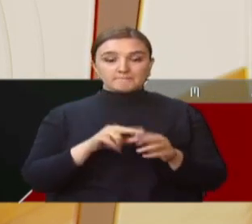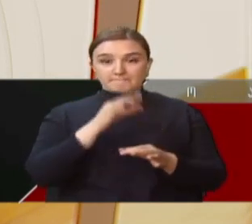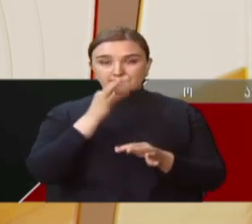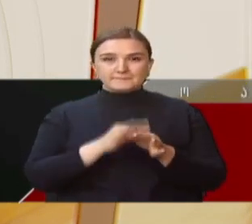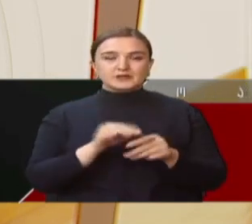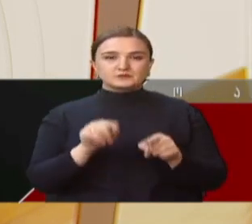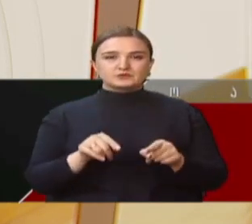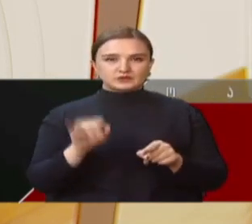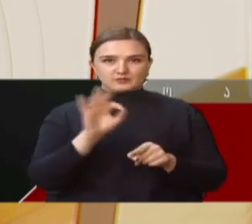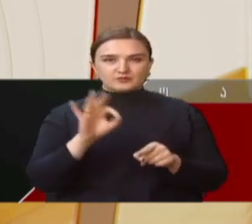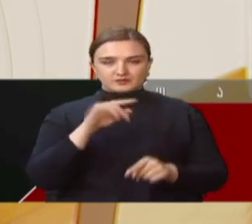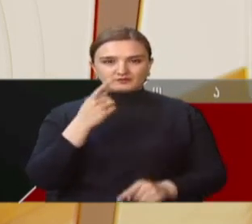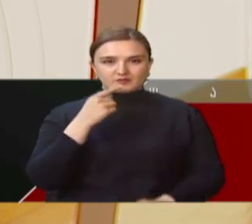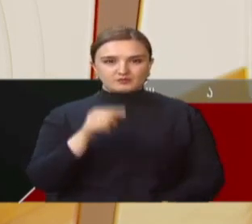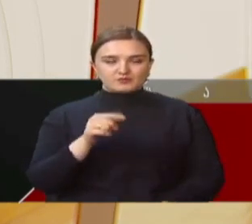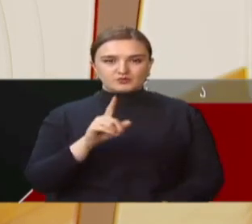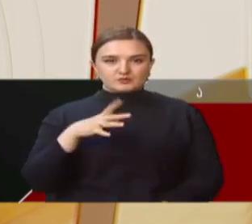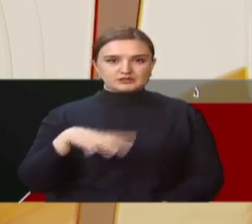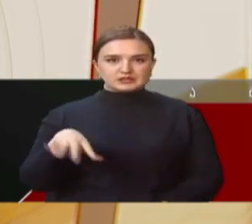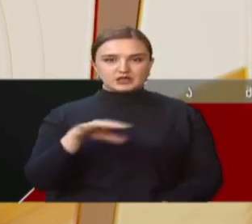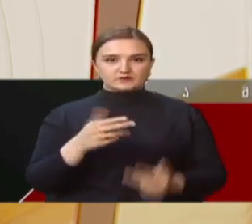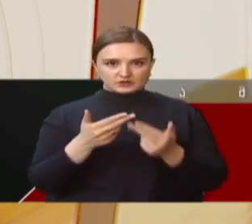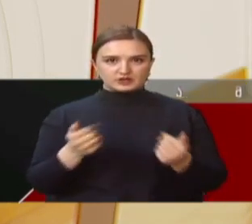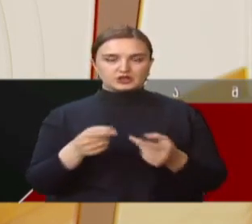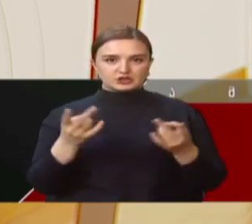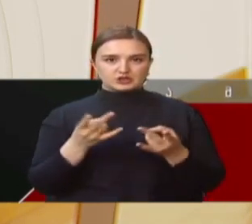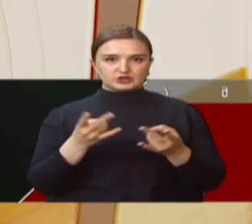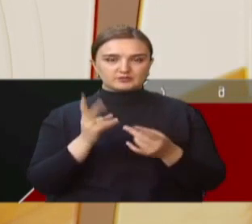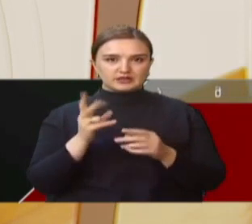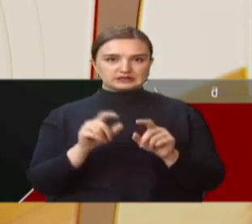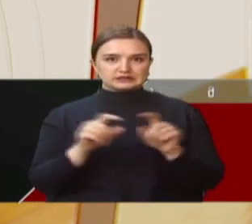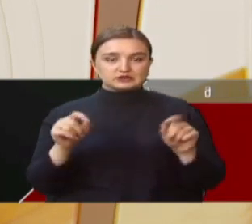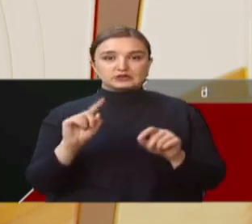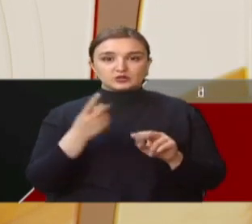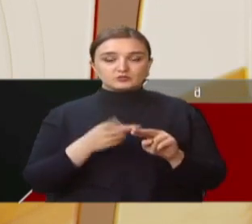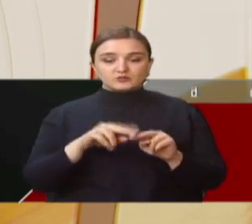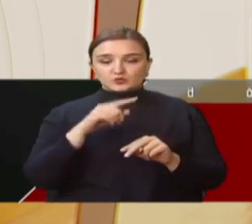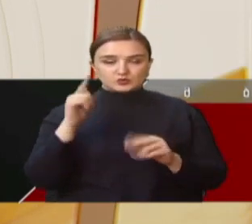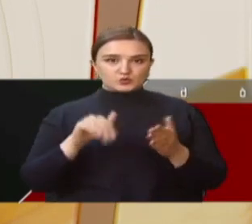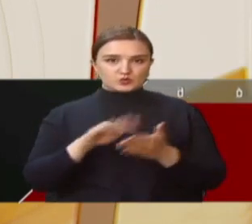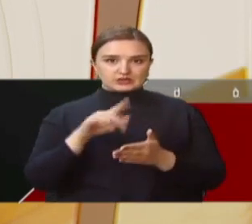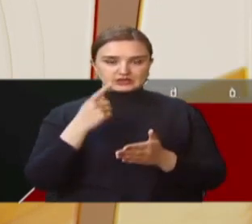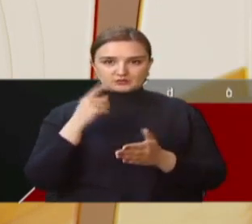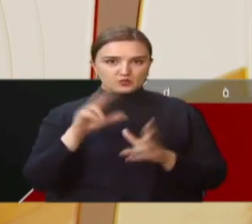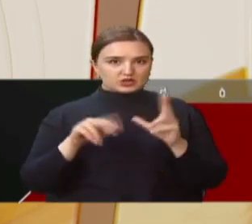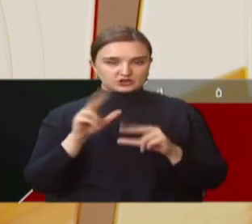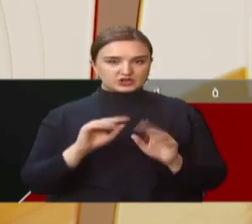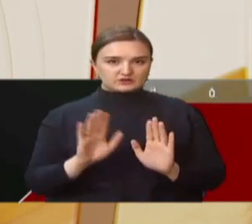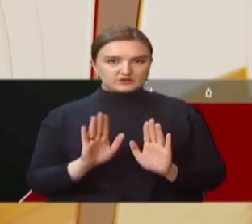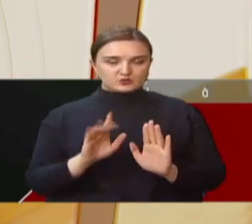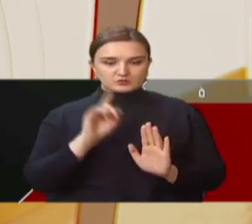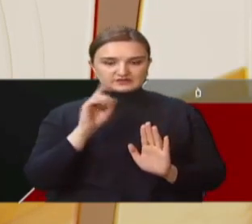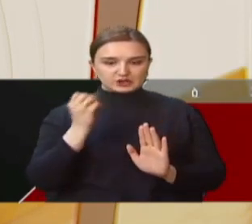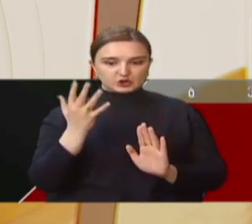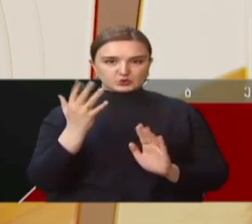პასუხისმგებლობით ვლაპარაკობ ჩვენ ამას რომ საქართველოს დიახაც ჭირდება კანდიდატის სტატუსი რატომ იმიტომ რუსეთმა უარის თქმა არ ჩათვალოს რომ